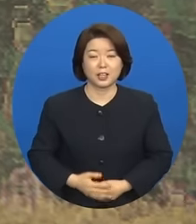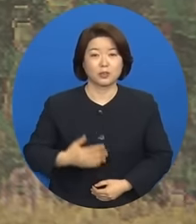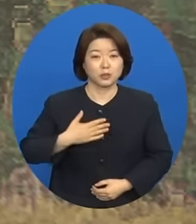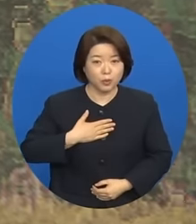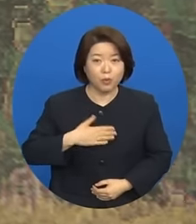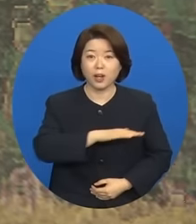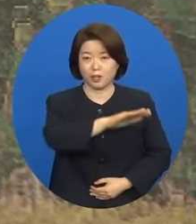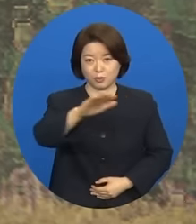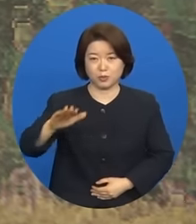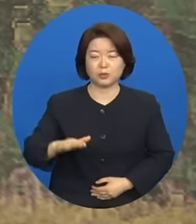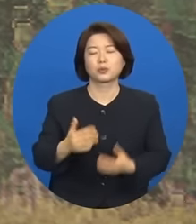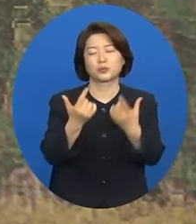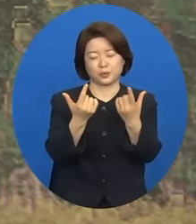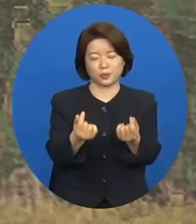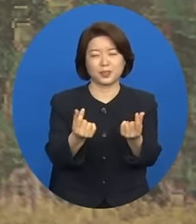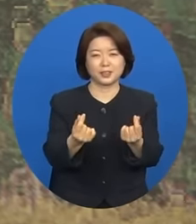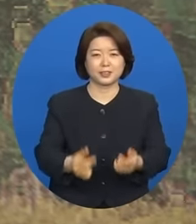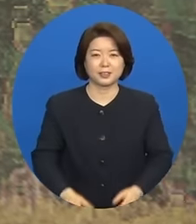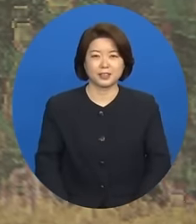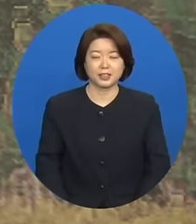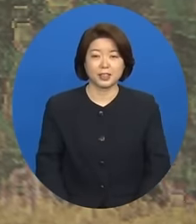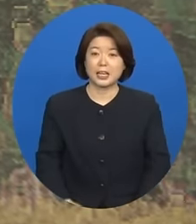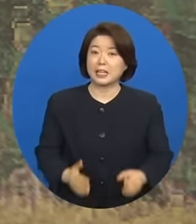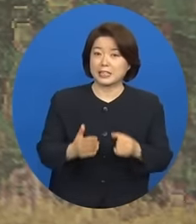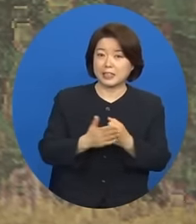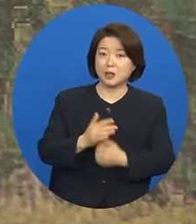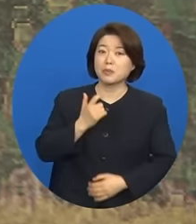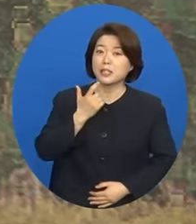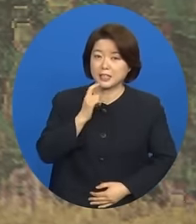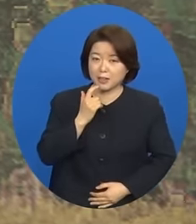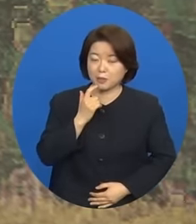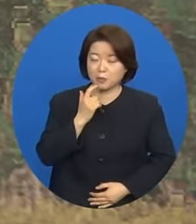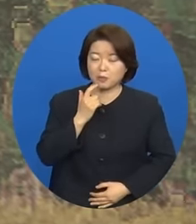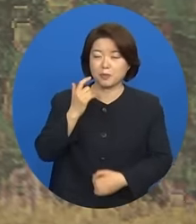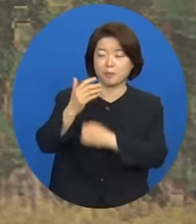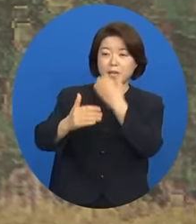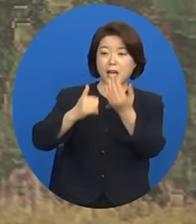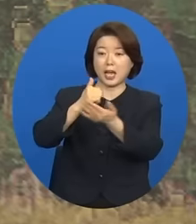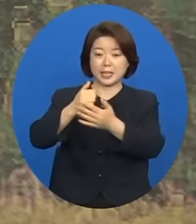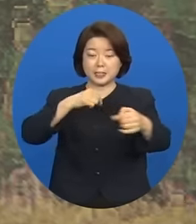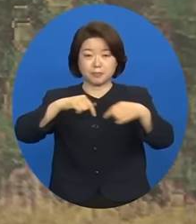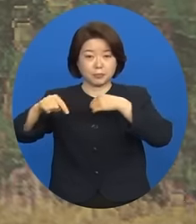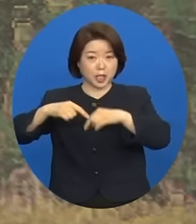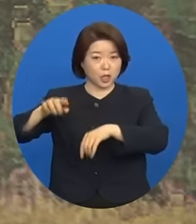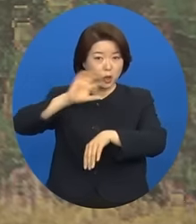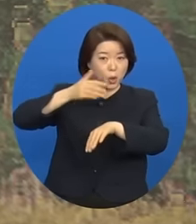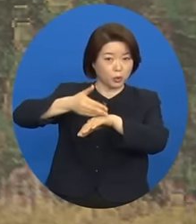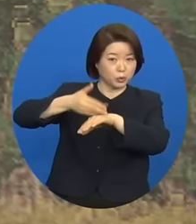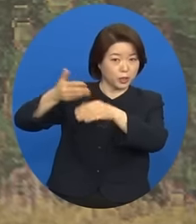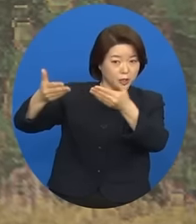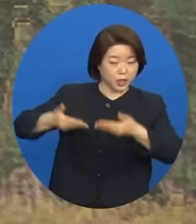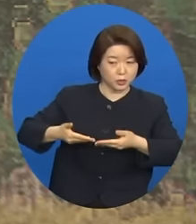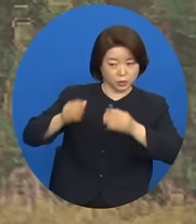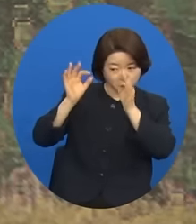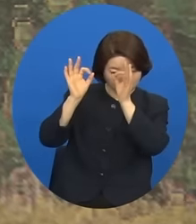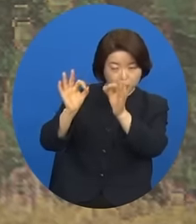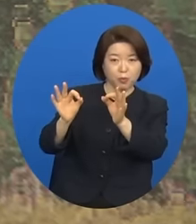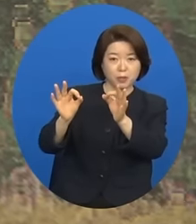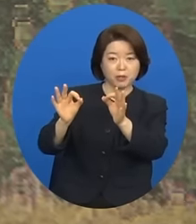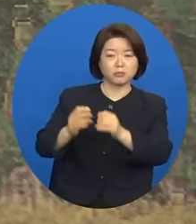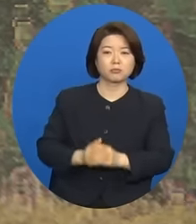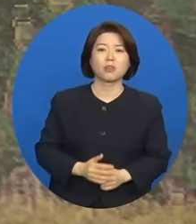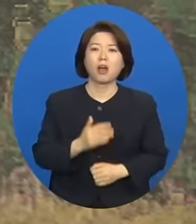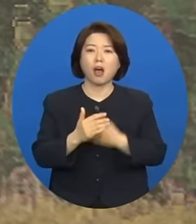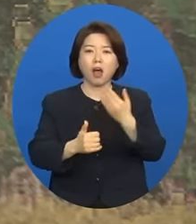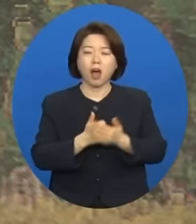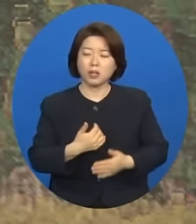여러분도 마찬가지예요. 그렇기 때문에 야곱을 하나님이 다루시는 모습을 보면 아, 하나님이 우리를 어떻게